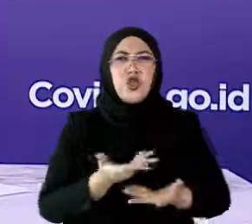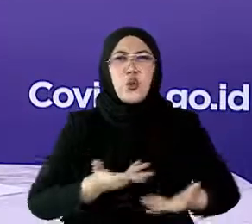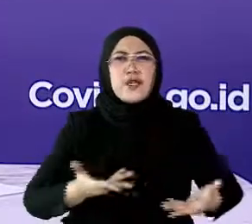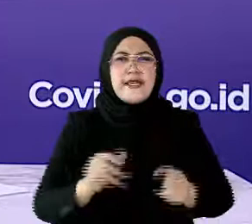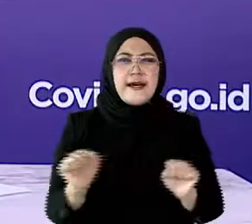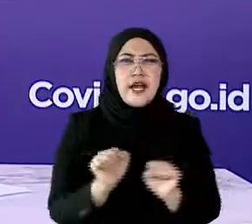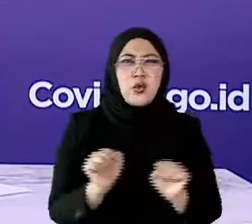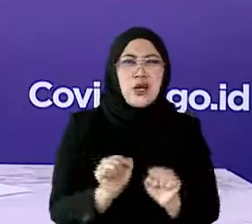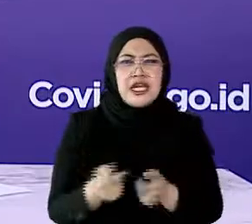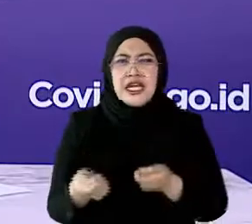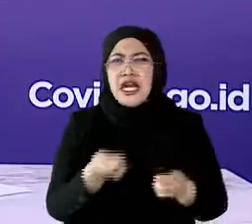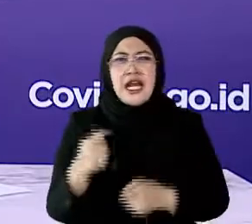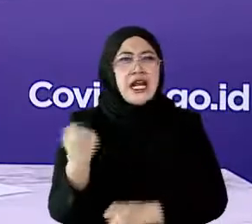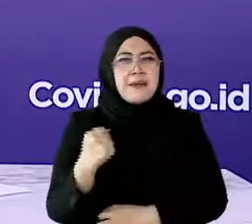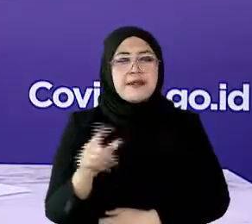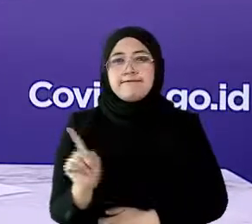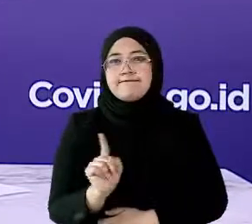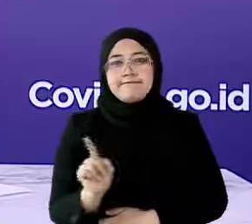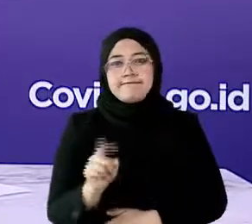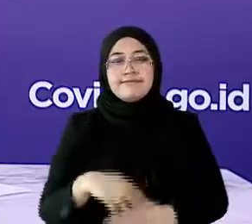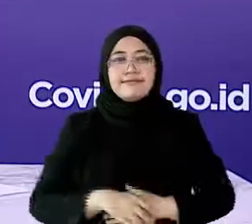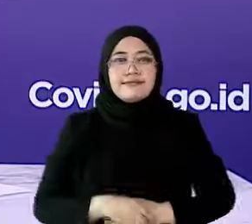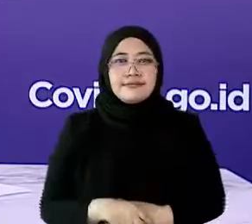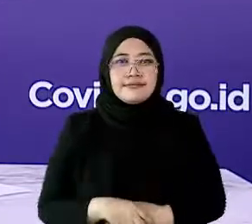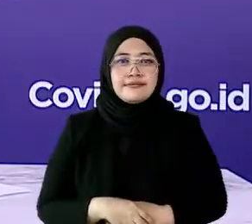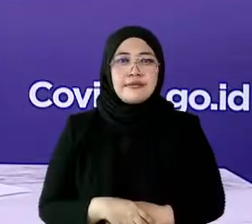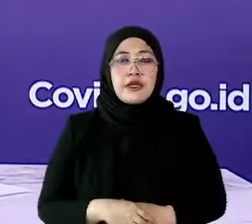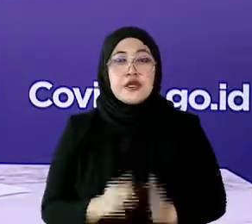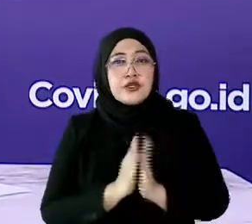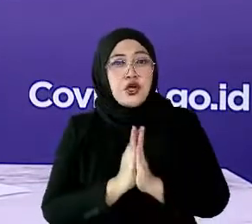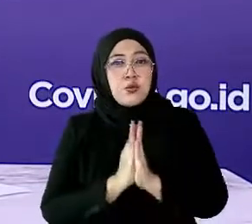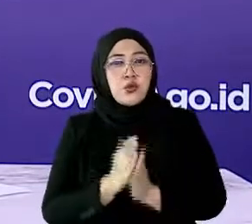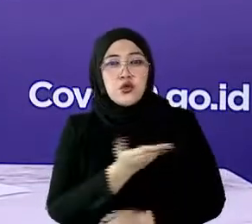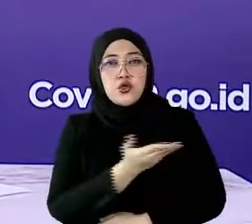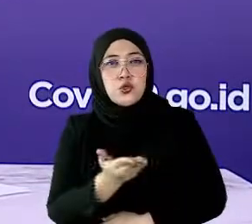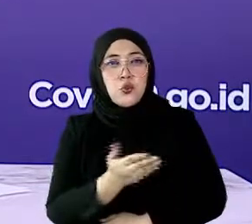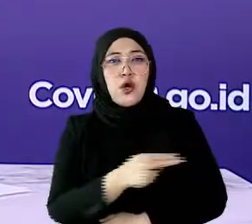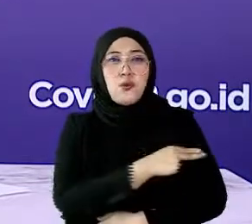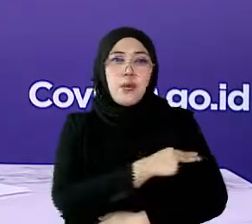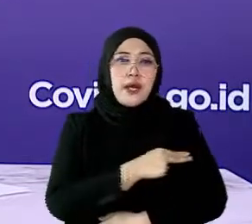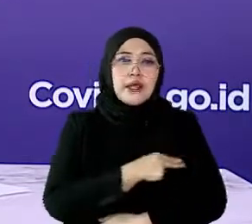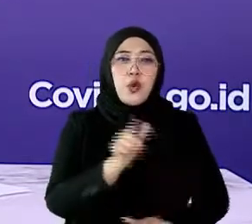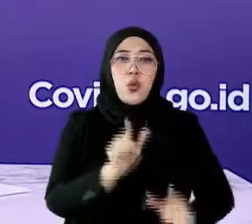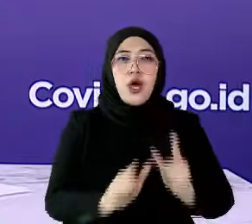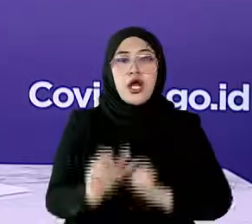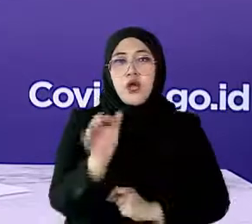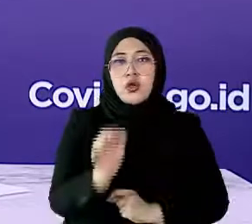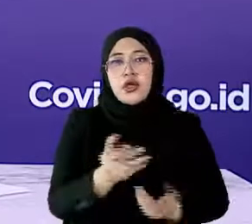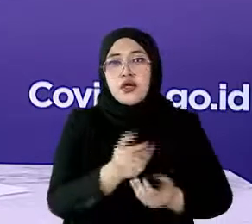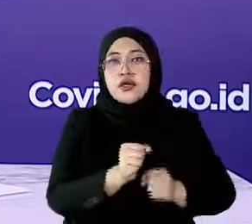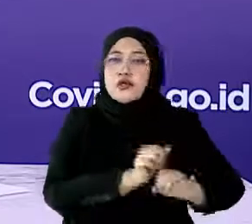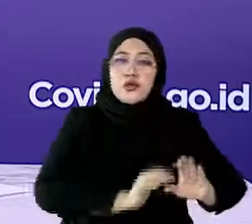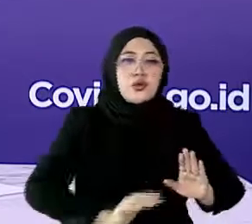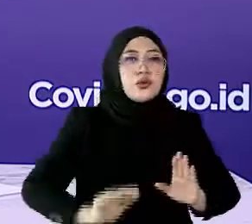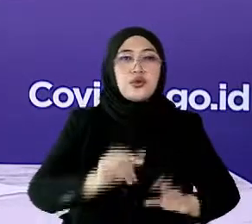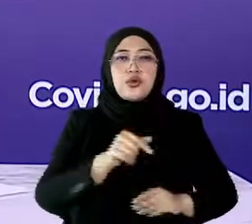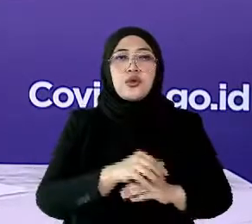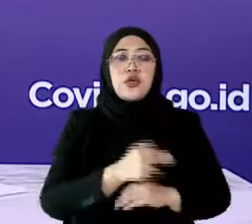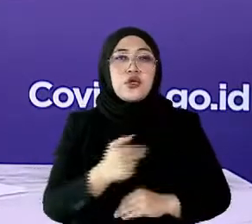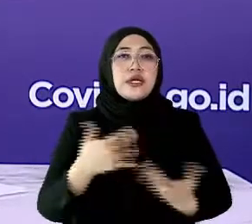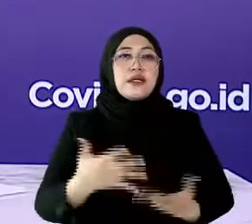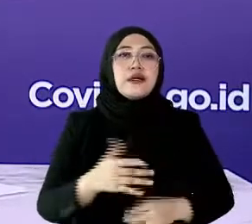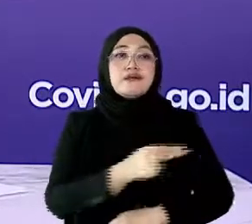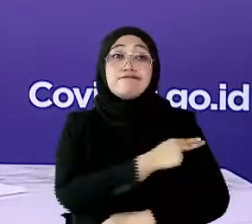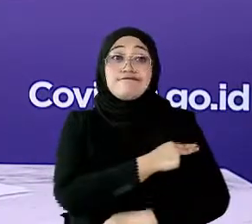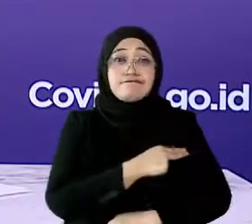dan tidak terkendali untuk itu mohon kepada seluruh Bupati dan walikota dari seluruh kabupaten kota ini